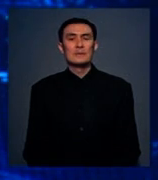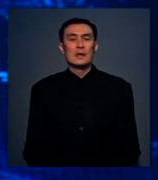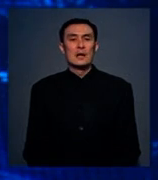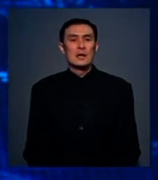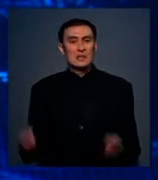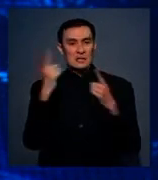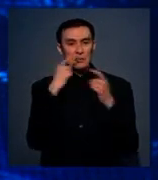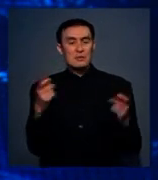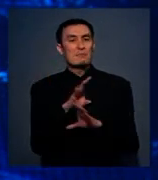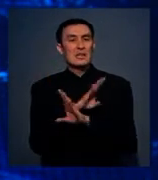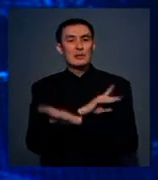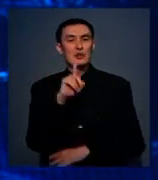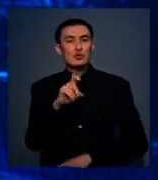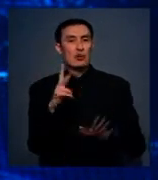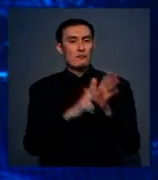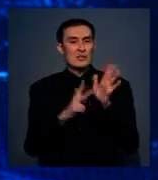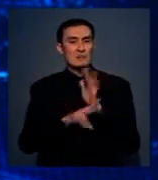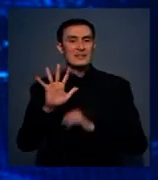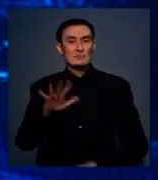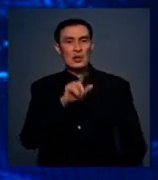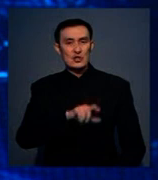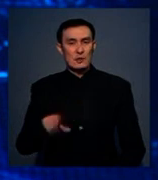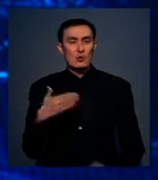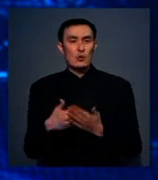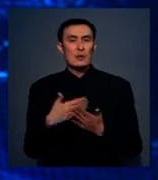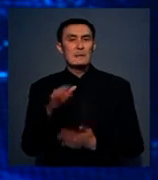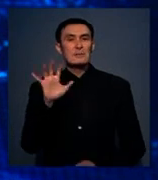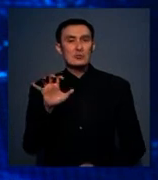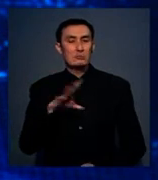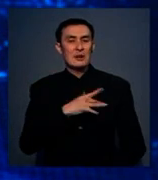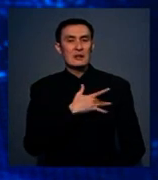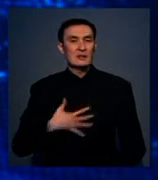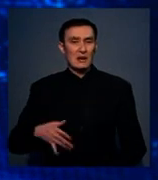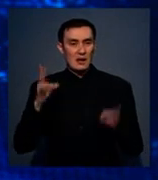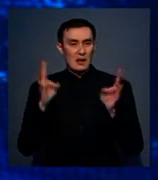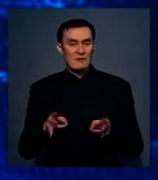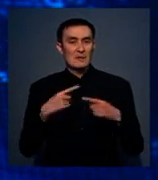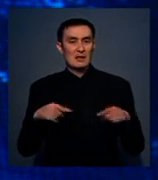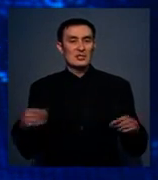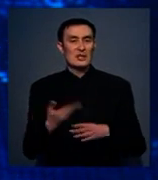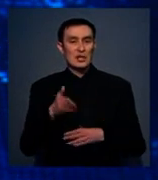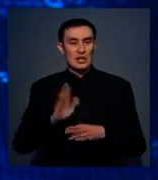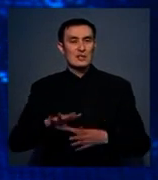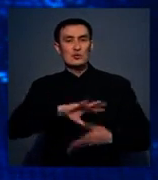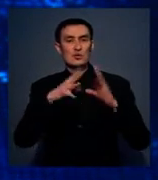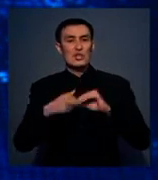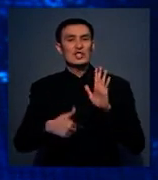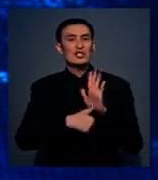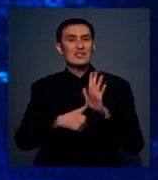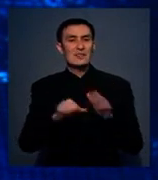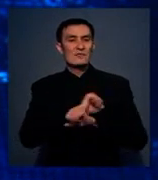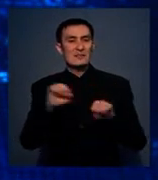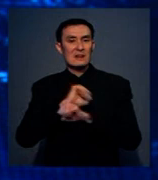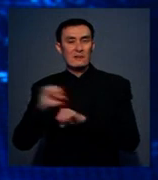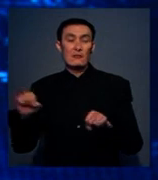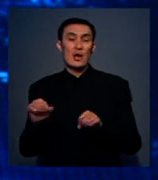Отмечу, что погибли 185 человек, еще около 500 получили травмы различной степени тяжести в результате 6